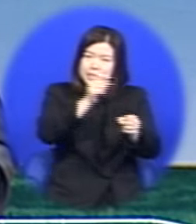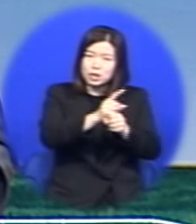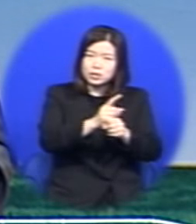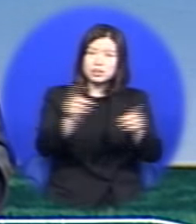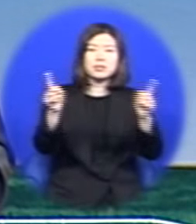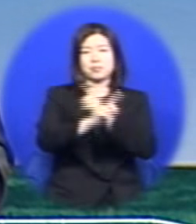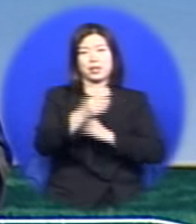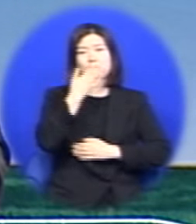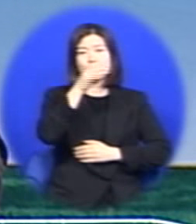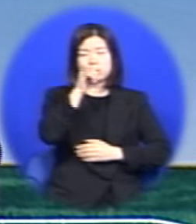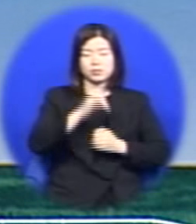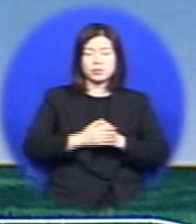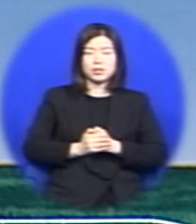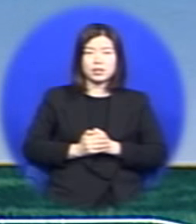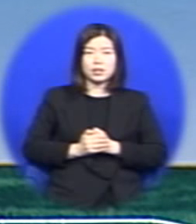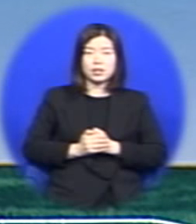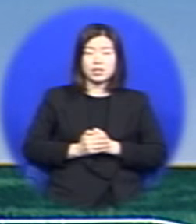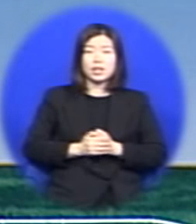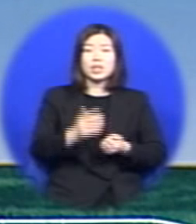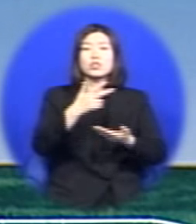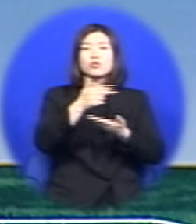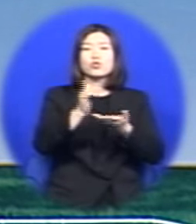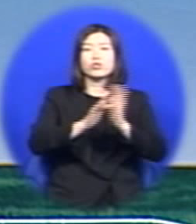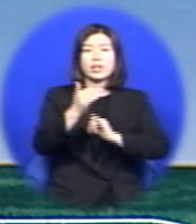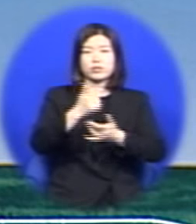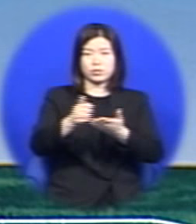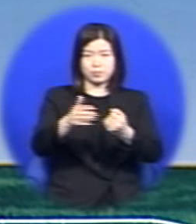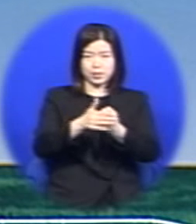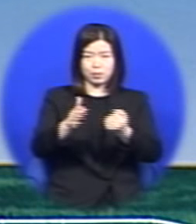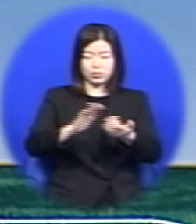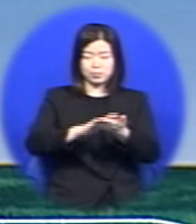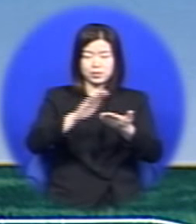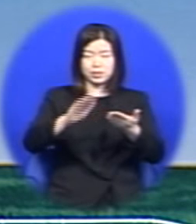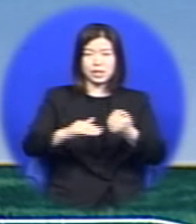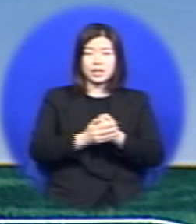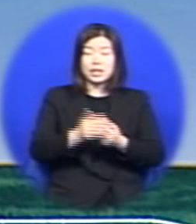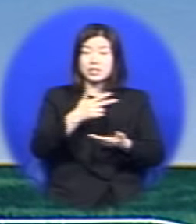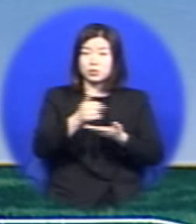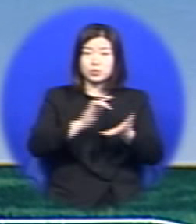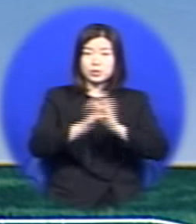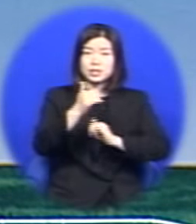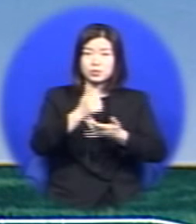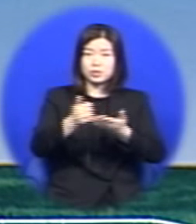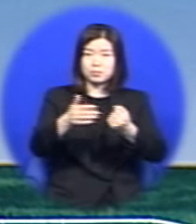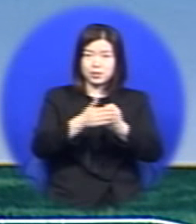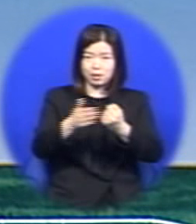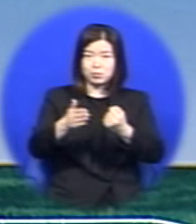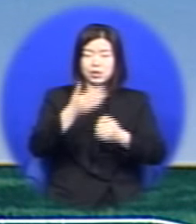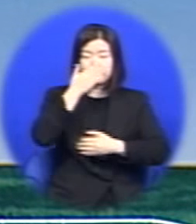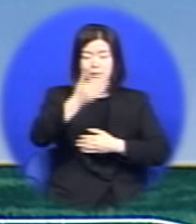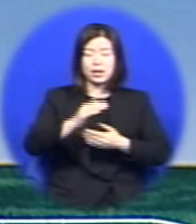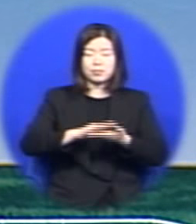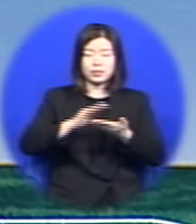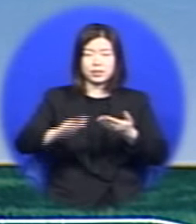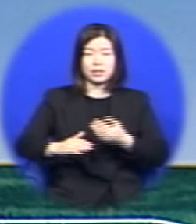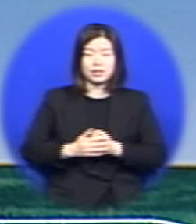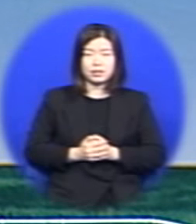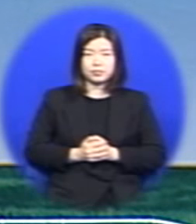바뀝니다. 주 예수님 때문입니다. 주 예수님 때문이에요.